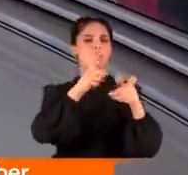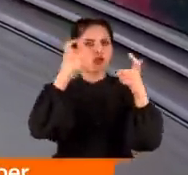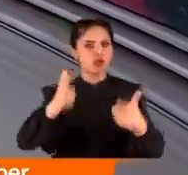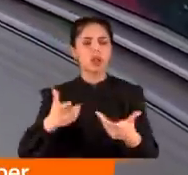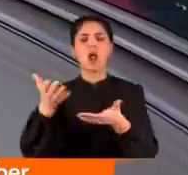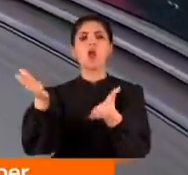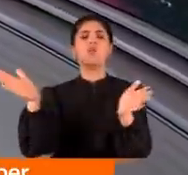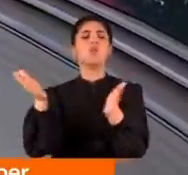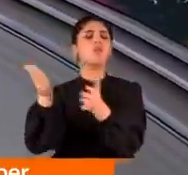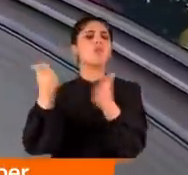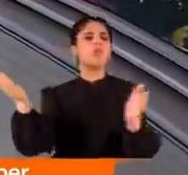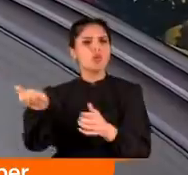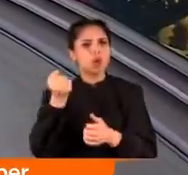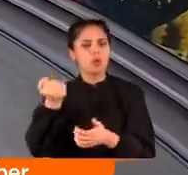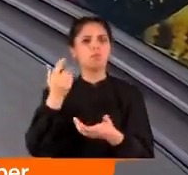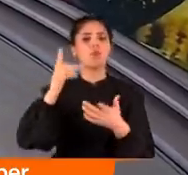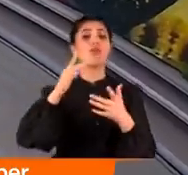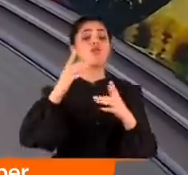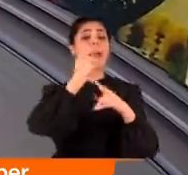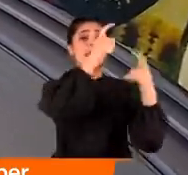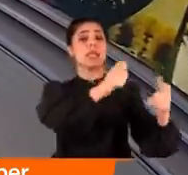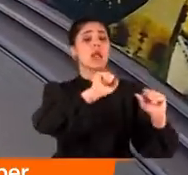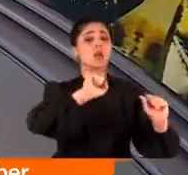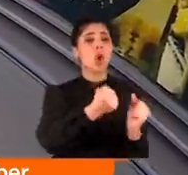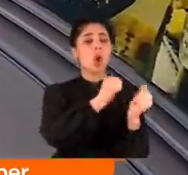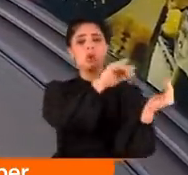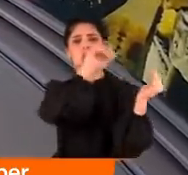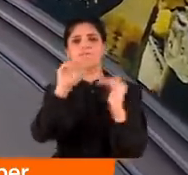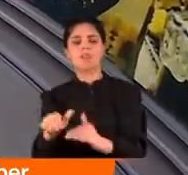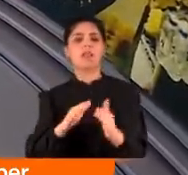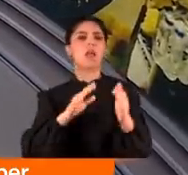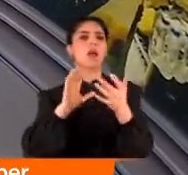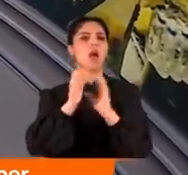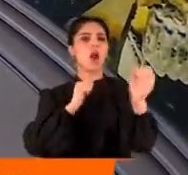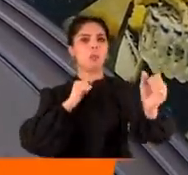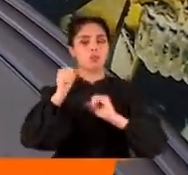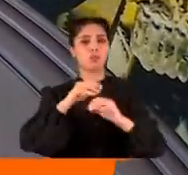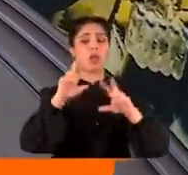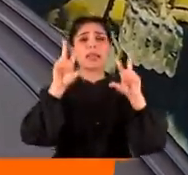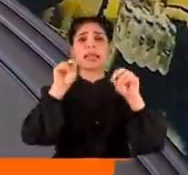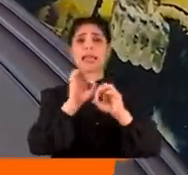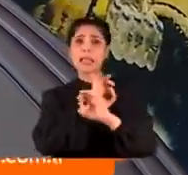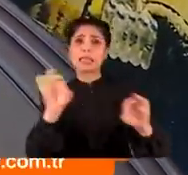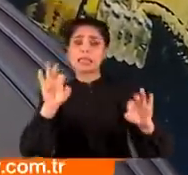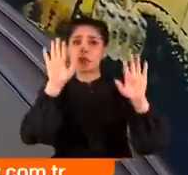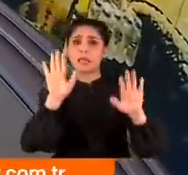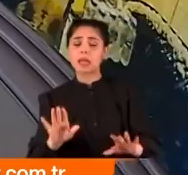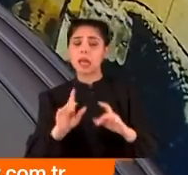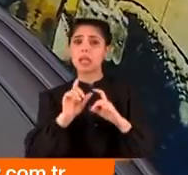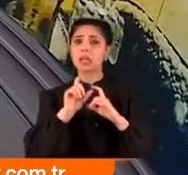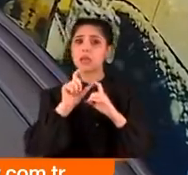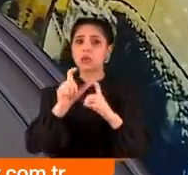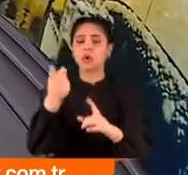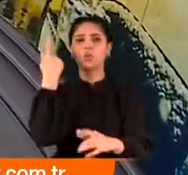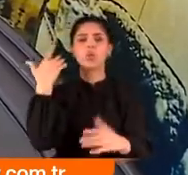hattı İzlanda'dan Sibirya soğuklarından farksızdı. Karla mücadelede yetersiz mi kalındı sorusu dün akşam